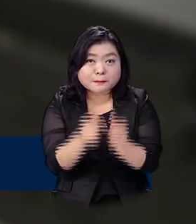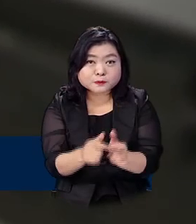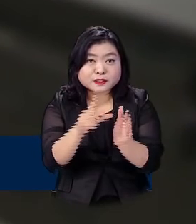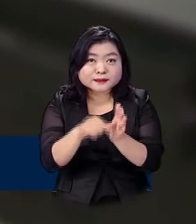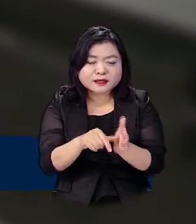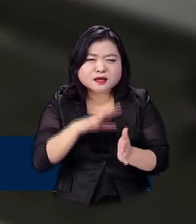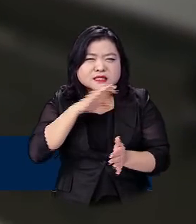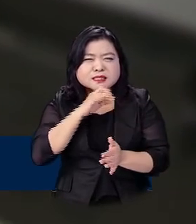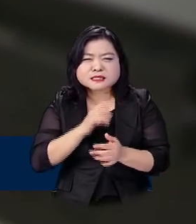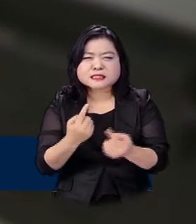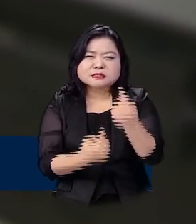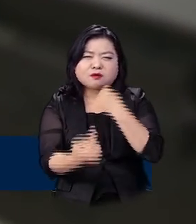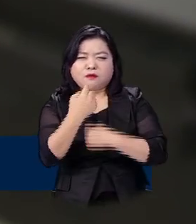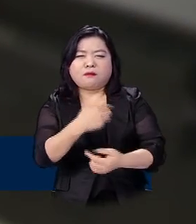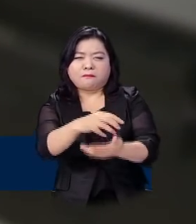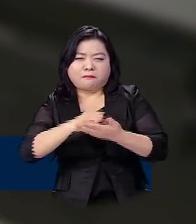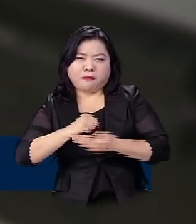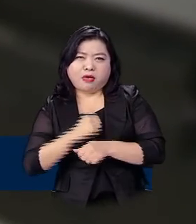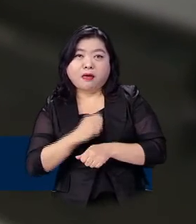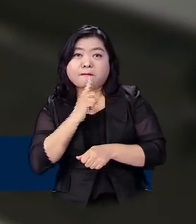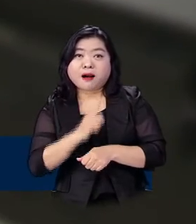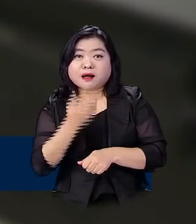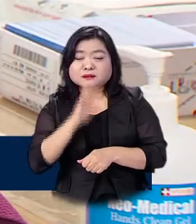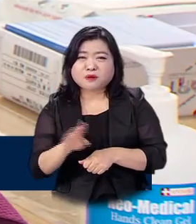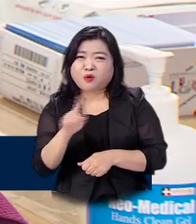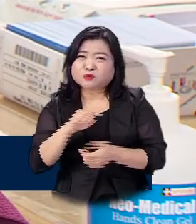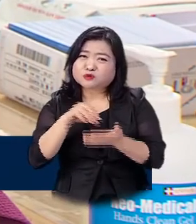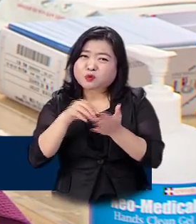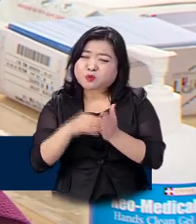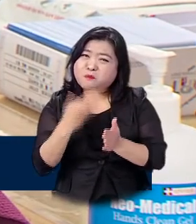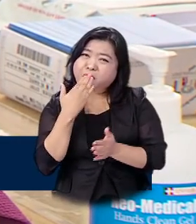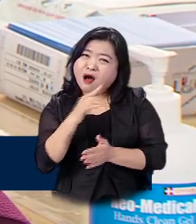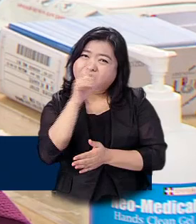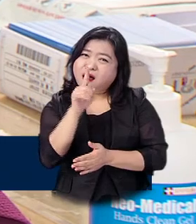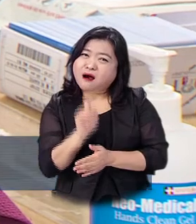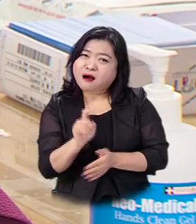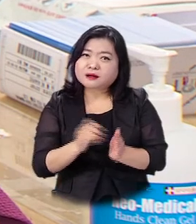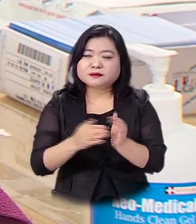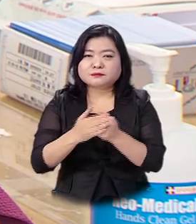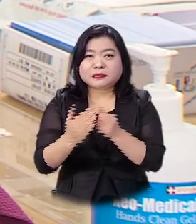이의 신청을 받겠다고 했지만 어느 정도 반영될지는 미지수여서